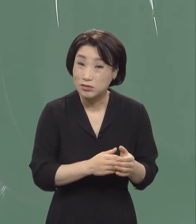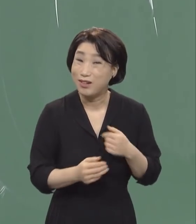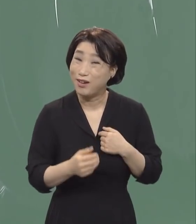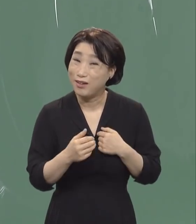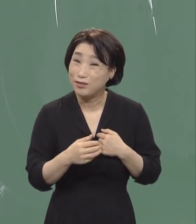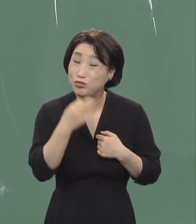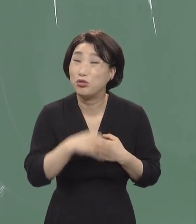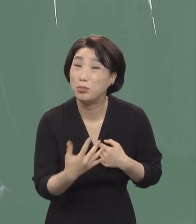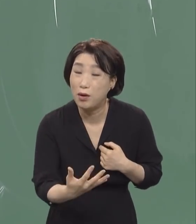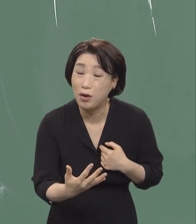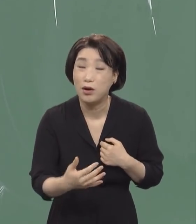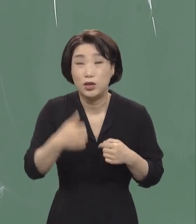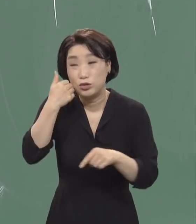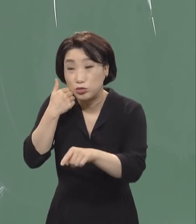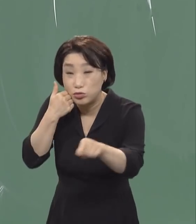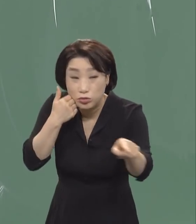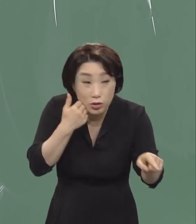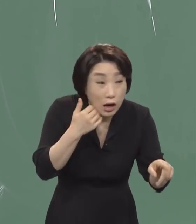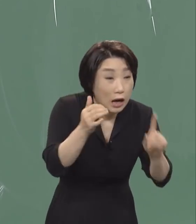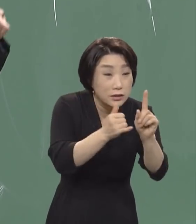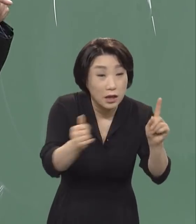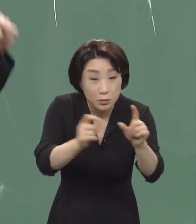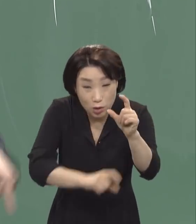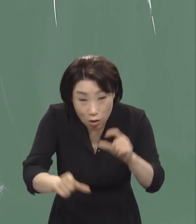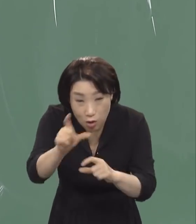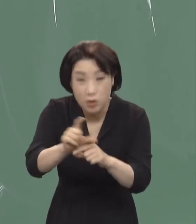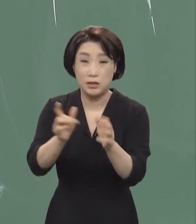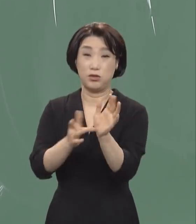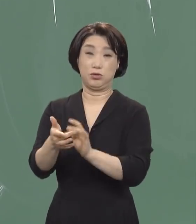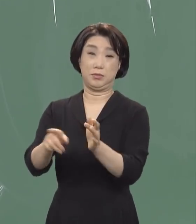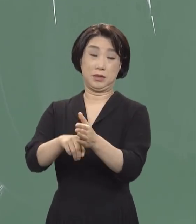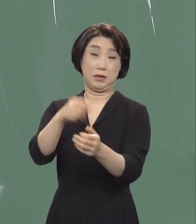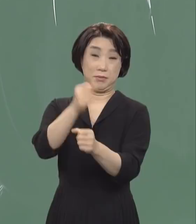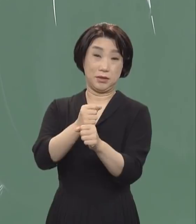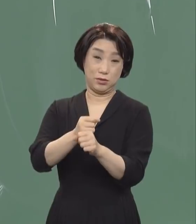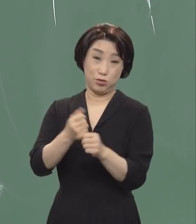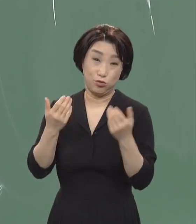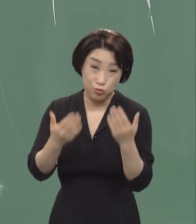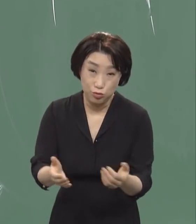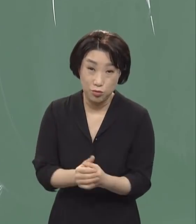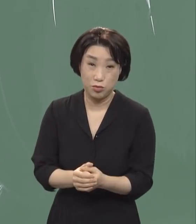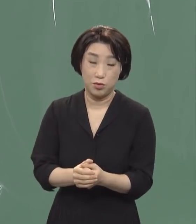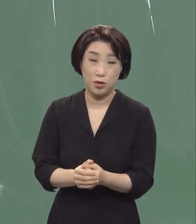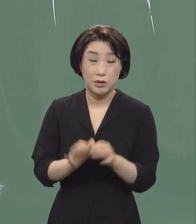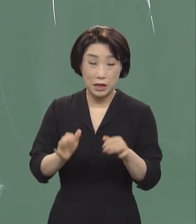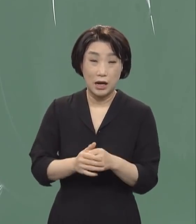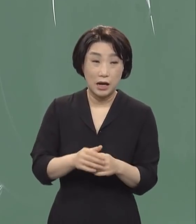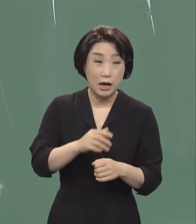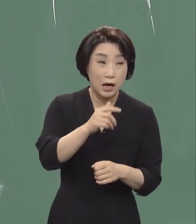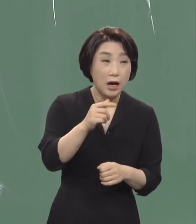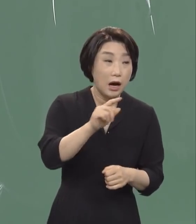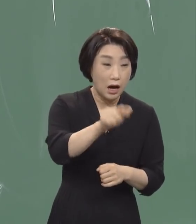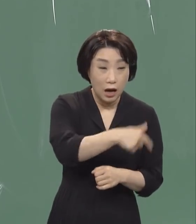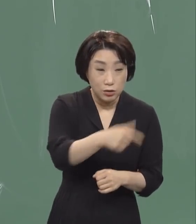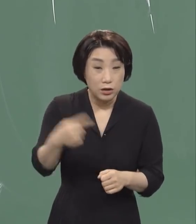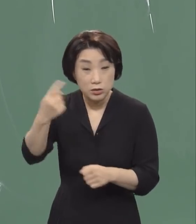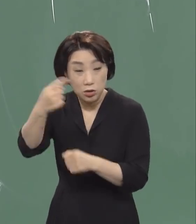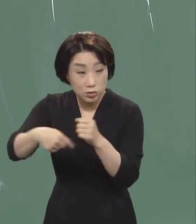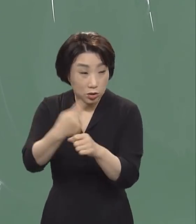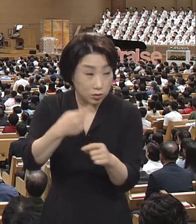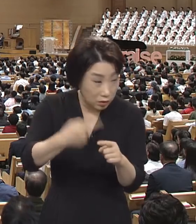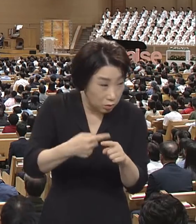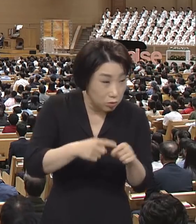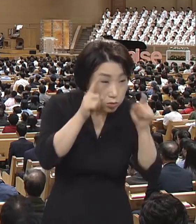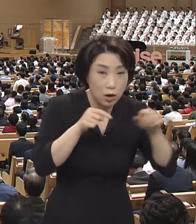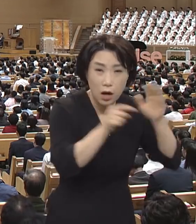누군가든지 한 사람이라도 예수를 더 믿게 해서 하루가 천년 같은 지옥은 가지